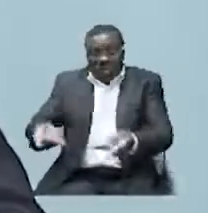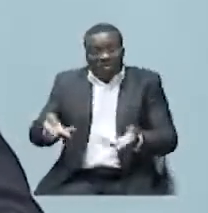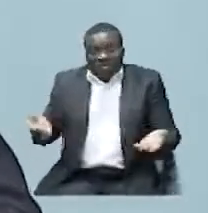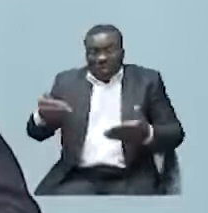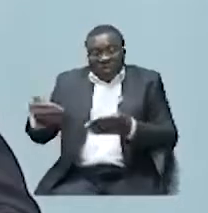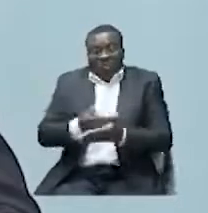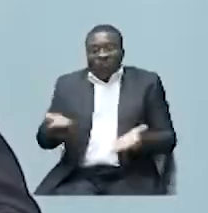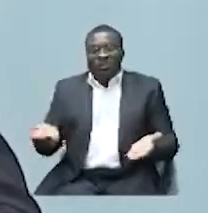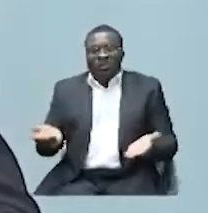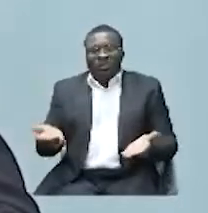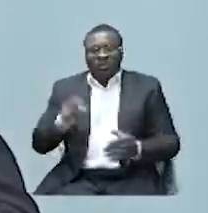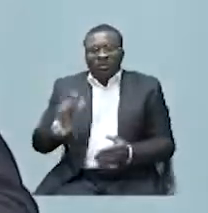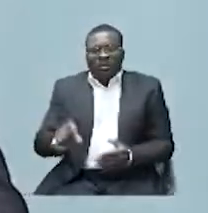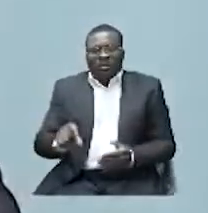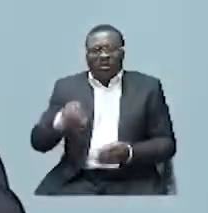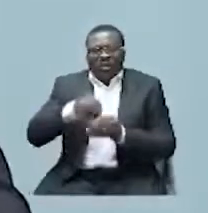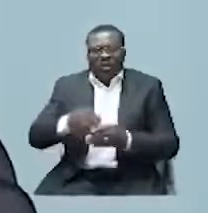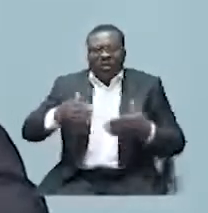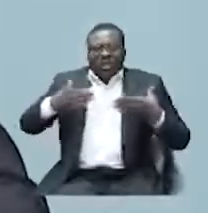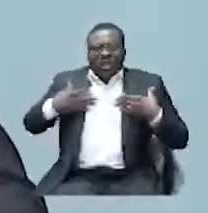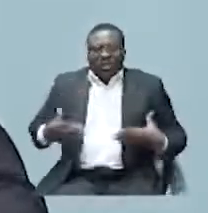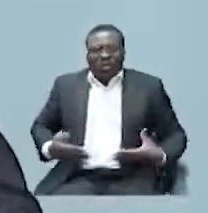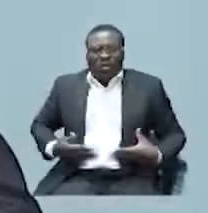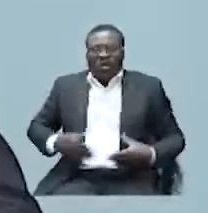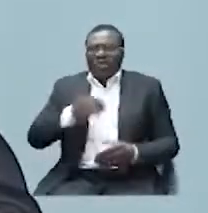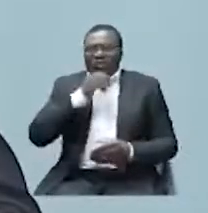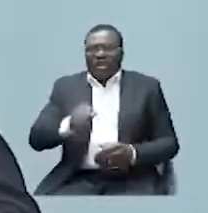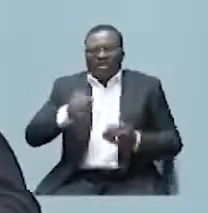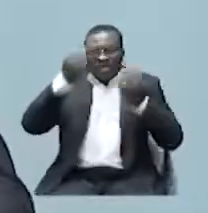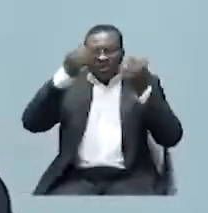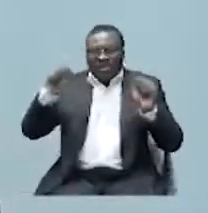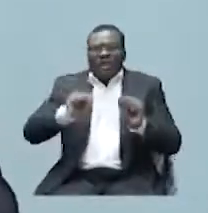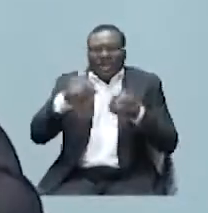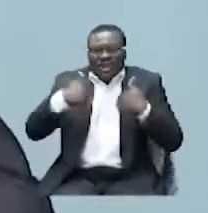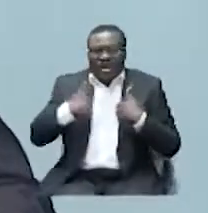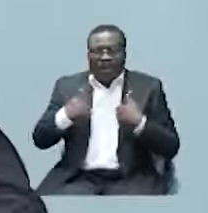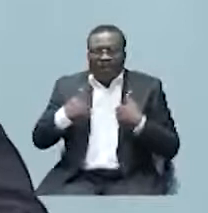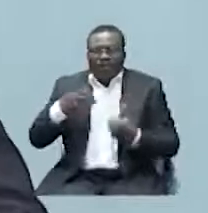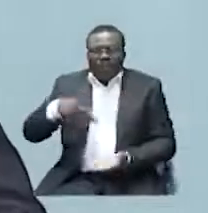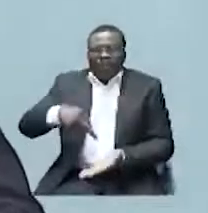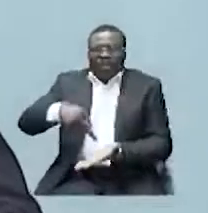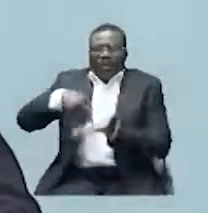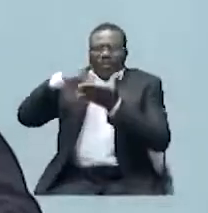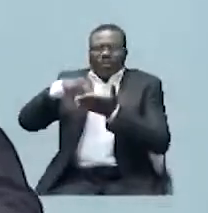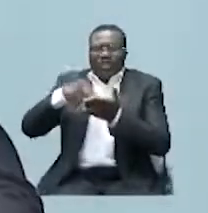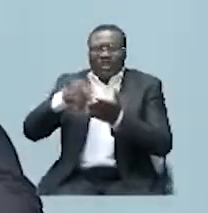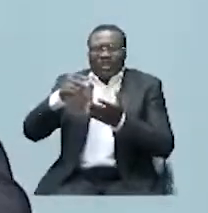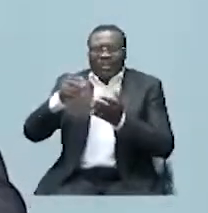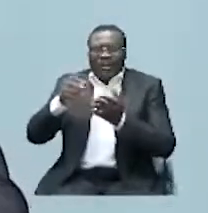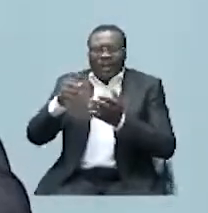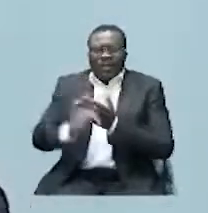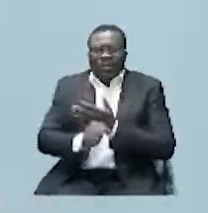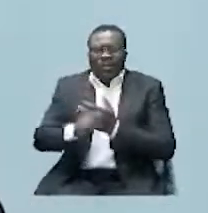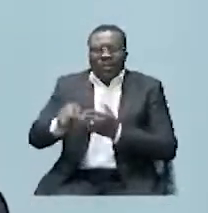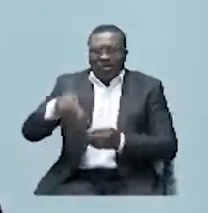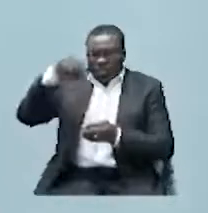nouveauté, que dans le collège des anciens présidents, il y ait une représentation que,